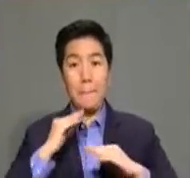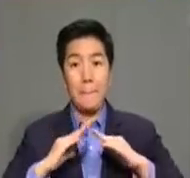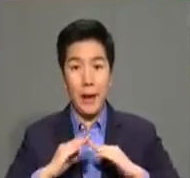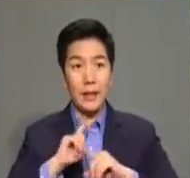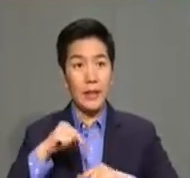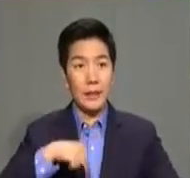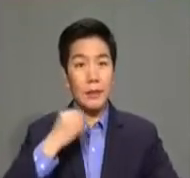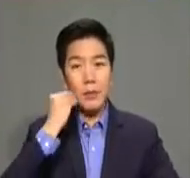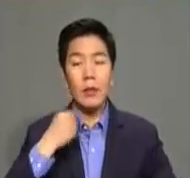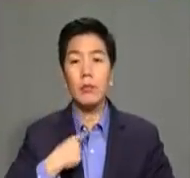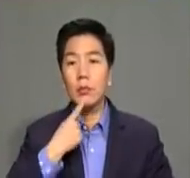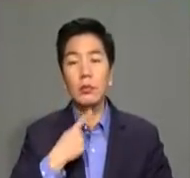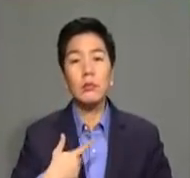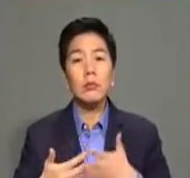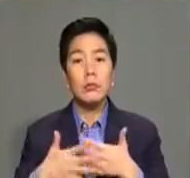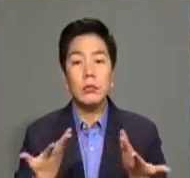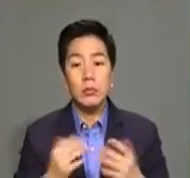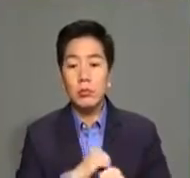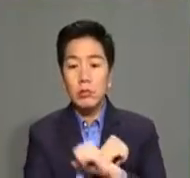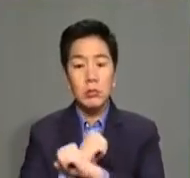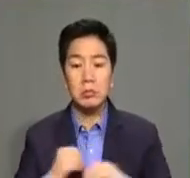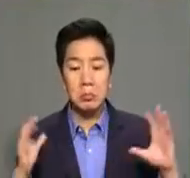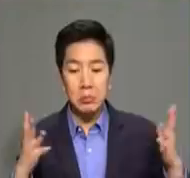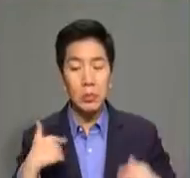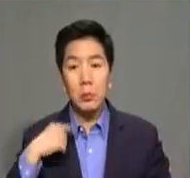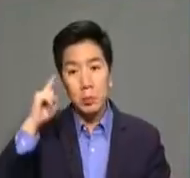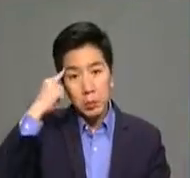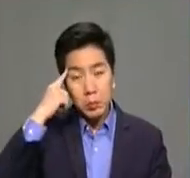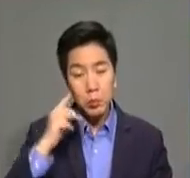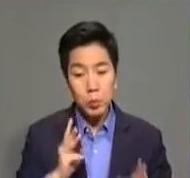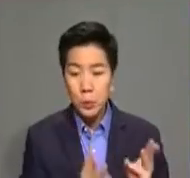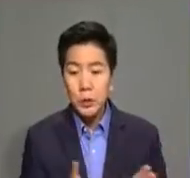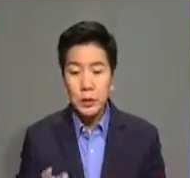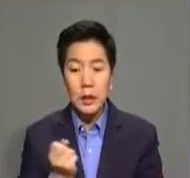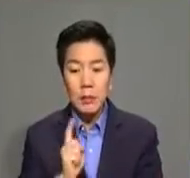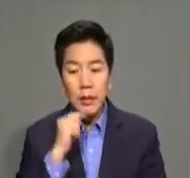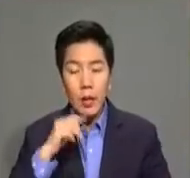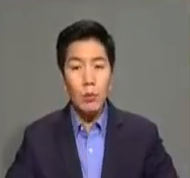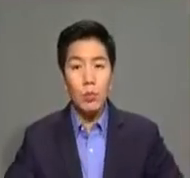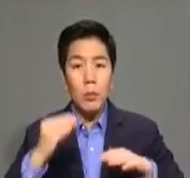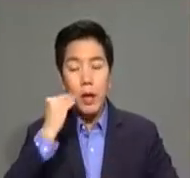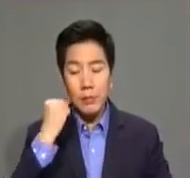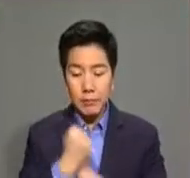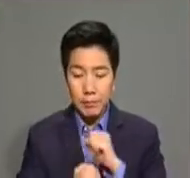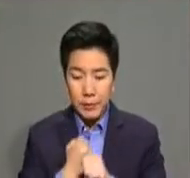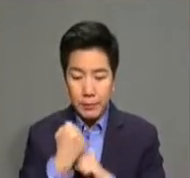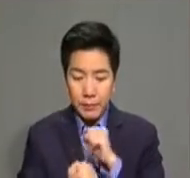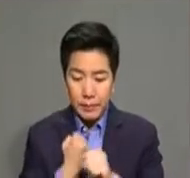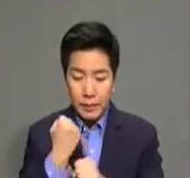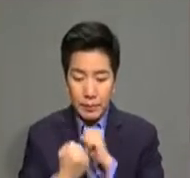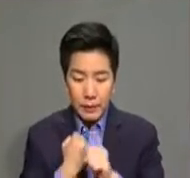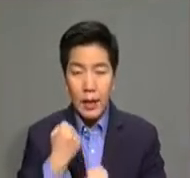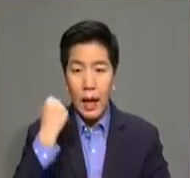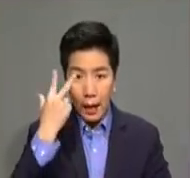านหลังนี้เจ้าของบ้านบอกว่าไม่ได้มีอะไรมาป้องกันน้ำเลยเพราะไม่รู้ว่าจะป้องกันยังไงน้ำเข้าท่วมบ้านเป็นปีที่3ติดต่อกัน